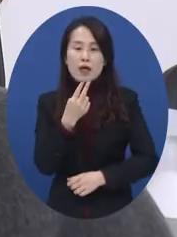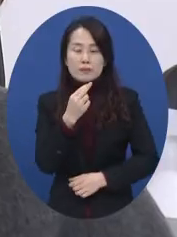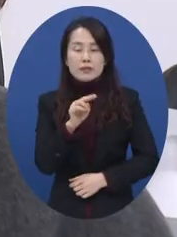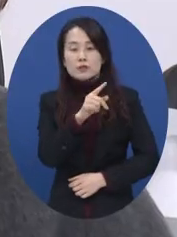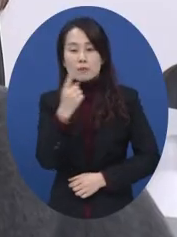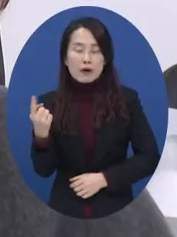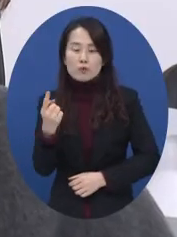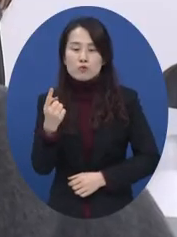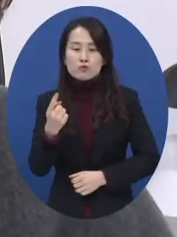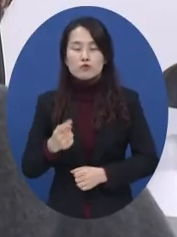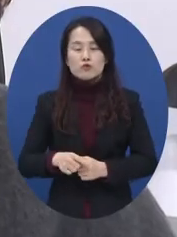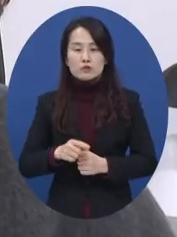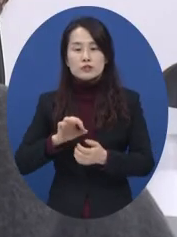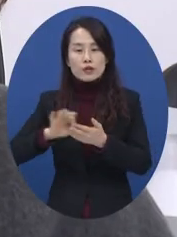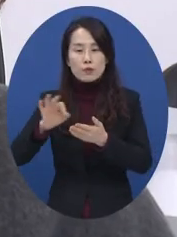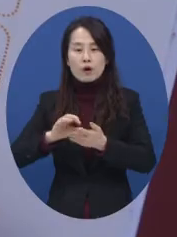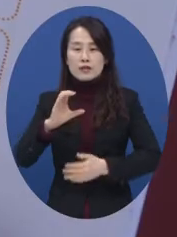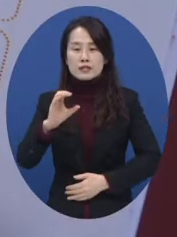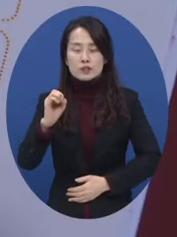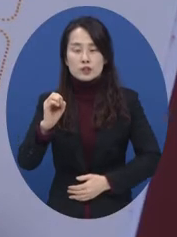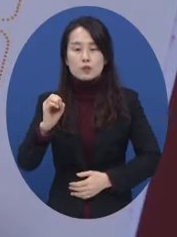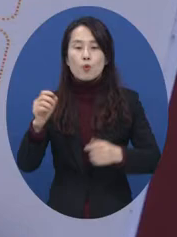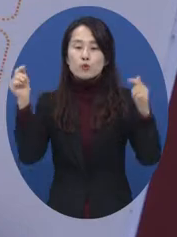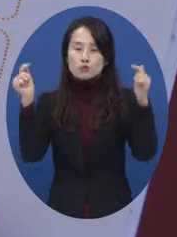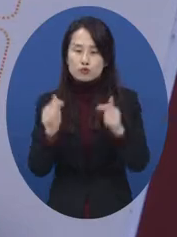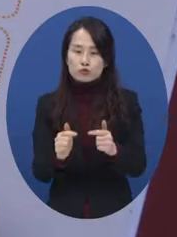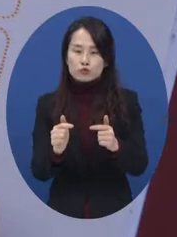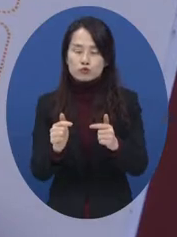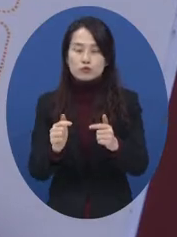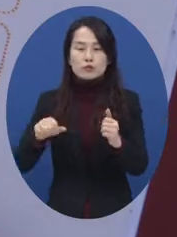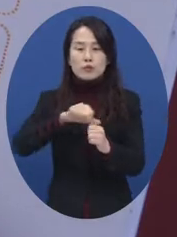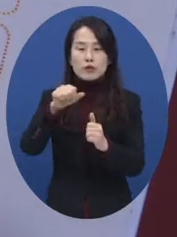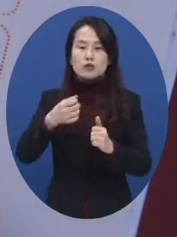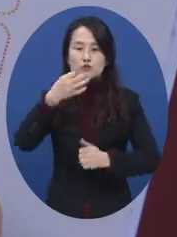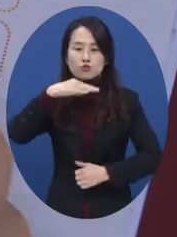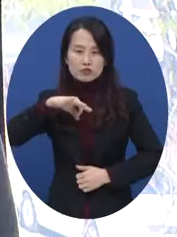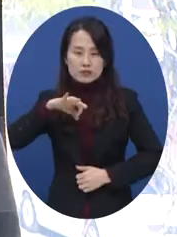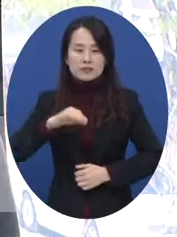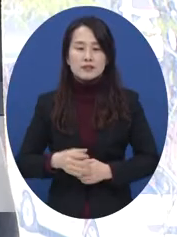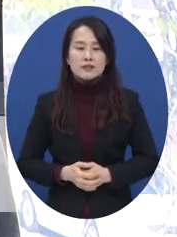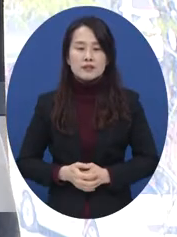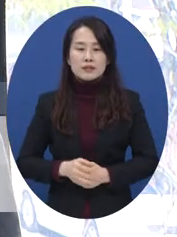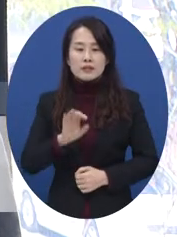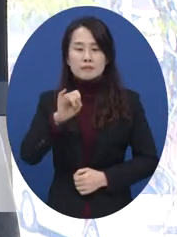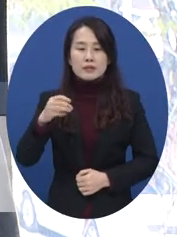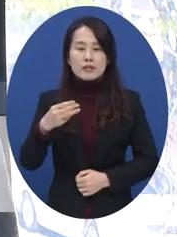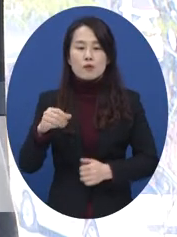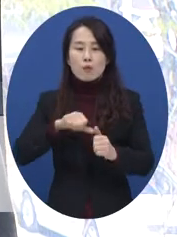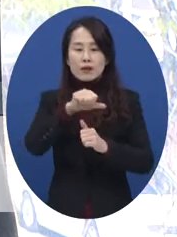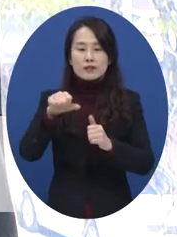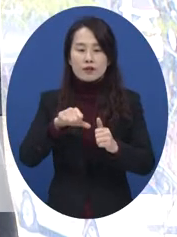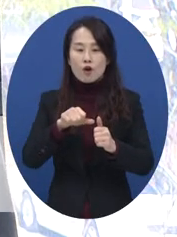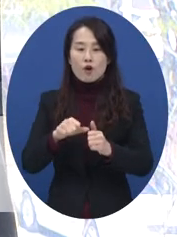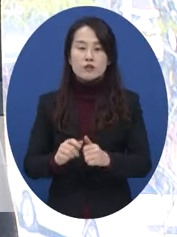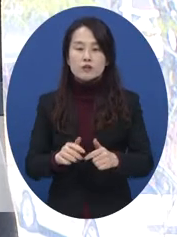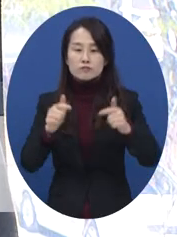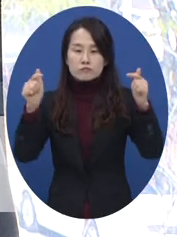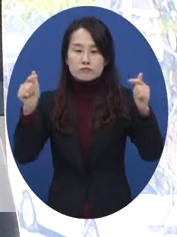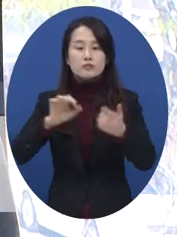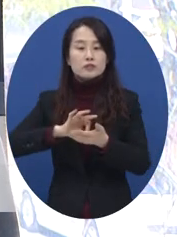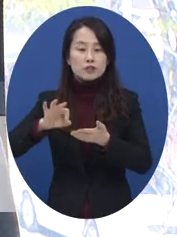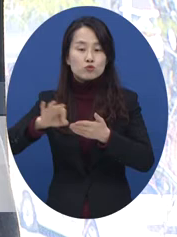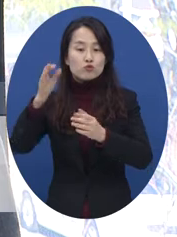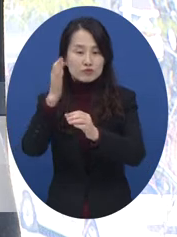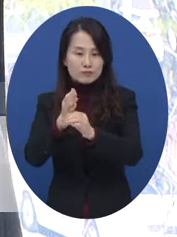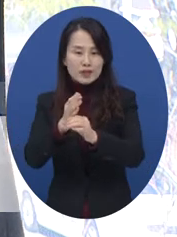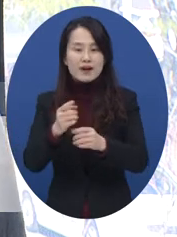통해 플라스틱을 대체하고 탄소 배출량을 줄이는 이른바 에코 디자인 기업입니다. 친환경 트렌드가 확실히 높아지고 있는 건 사실인